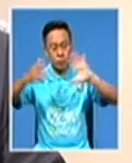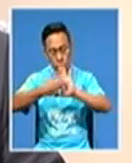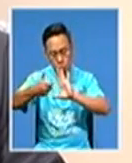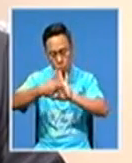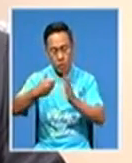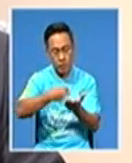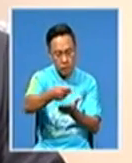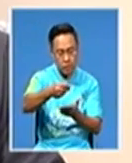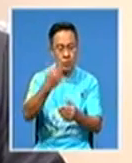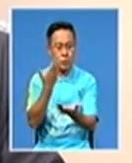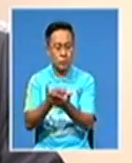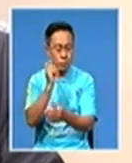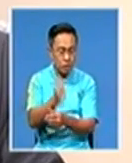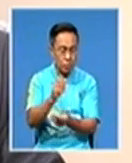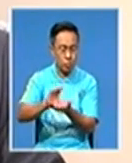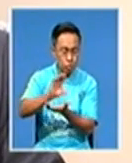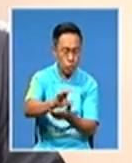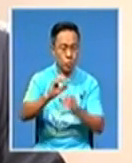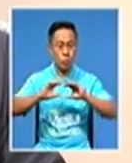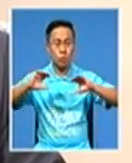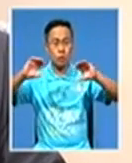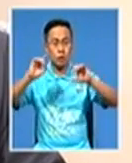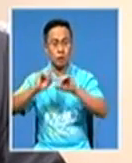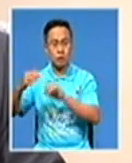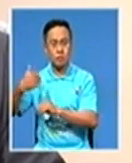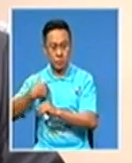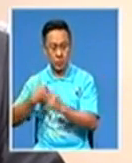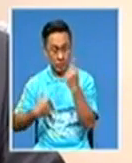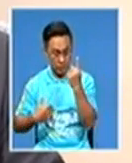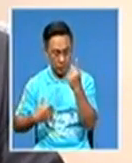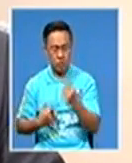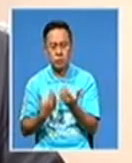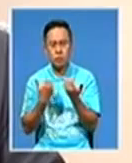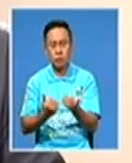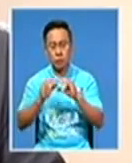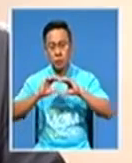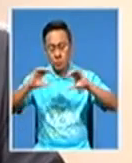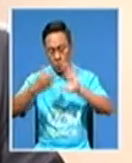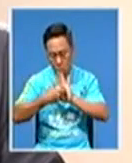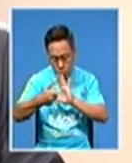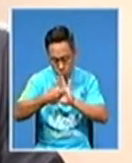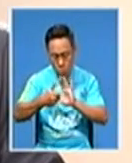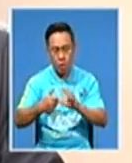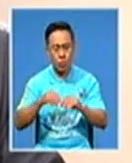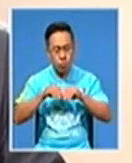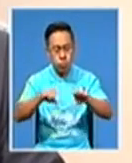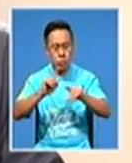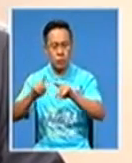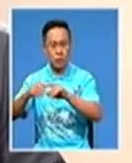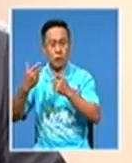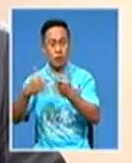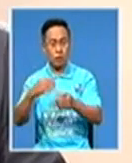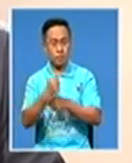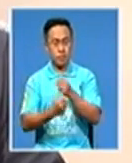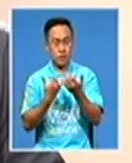ทั้งรายจ่ายประจำและรายจ่ายลงทุนซึ่งก็รัฐบาลได้เร่งไปได้ประชาสัมพันธ์ไปหลายครั้งแล้วว่า